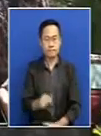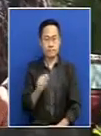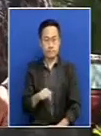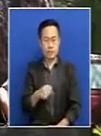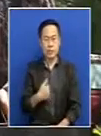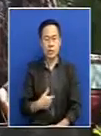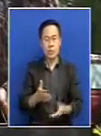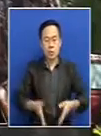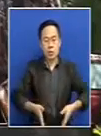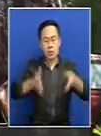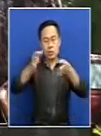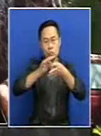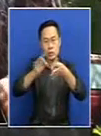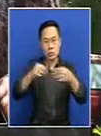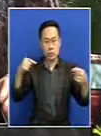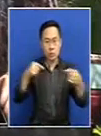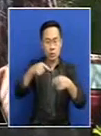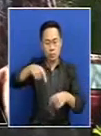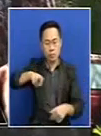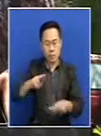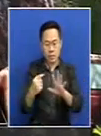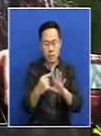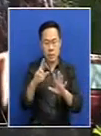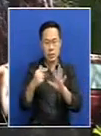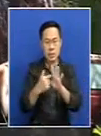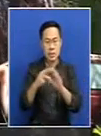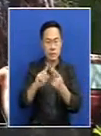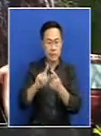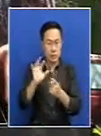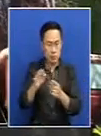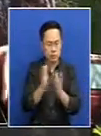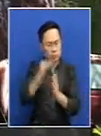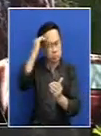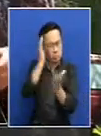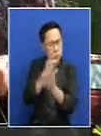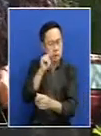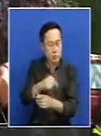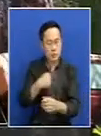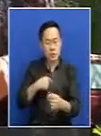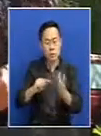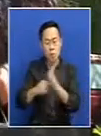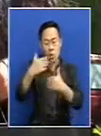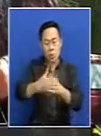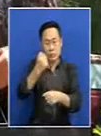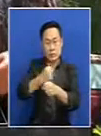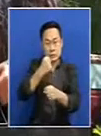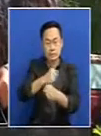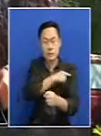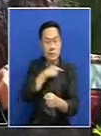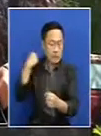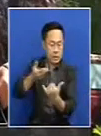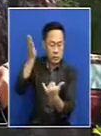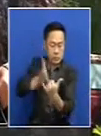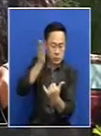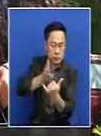คะเป็นที่ตั้งของคอนโดย่านพระราม9ค่ะที่เจ้าหน้าที่ตำรวจเชื่อว่าเป็นจุดที่นายอาตูใช้ฆ่าและหันศพนายเดวิดซึ่งนาย